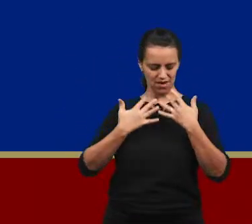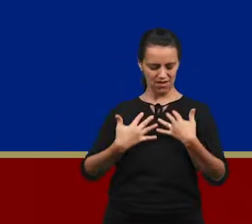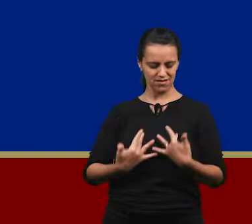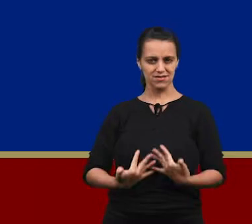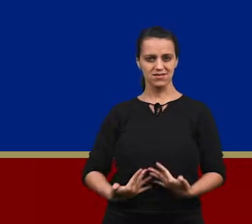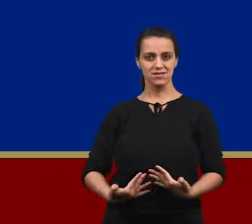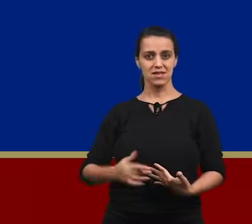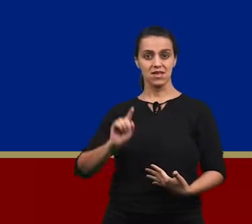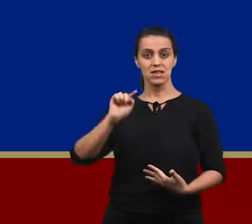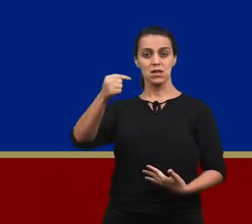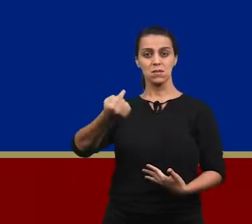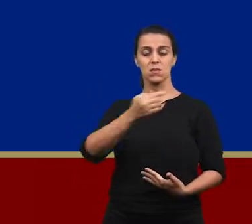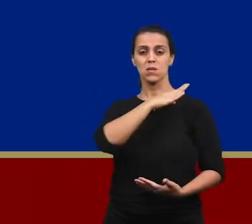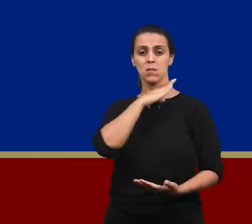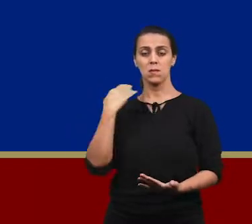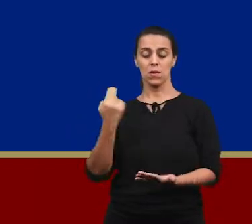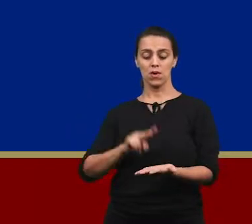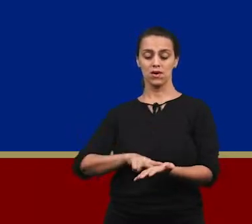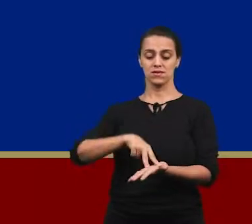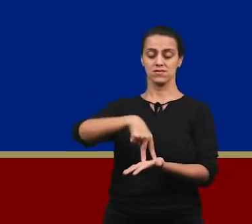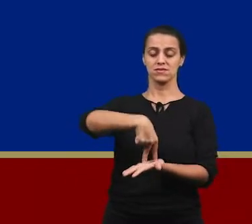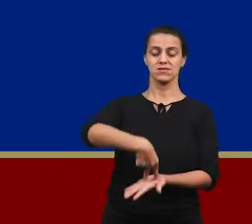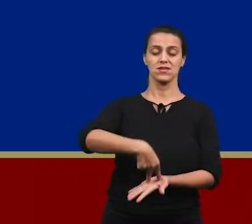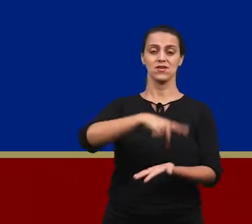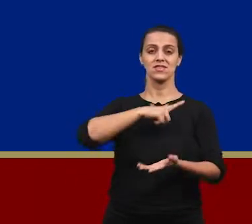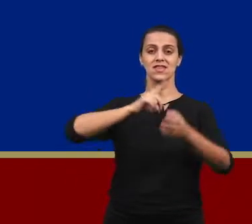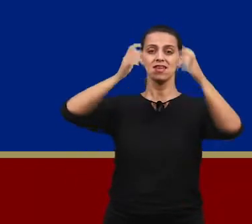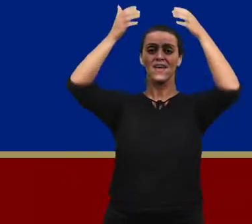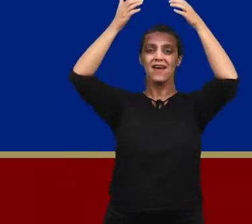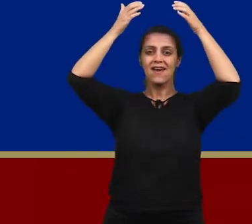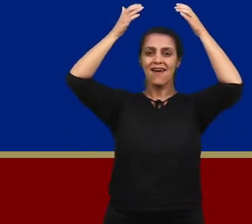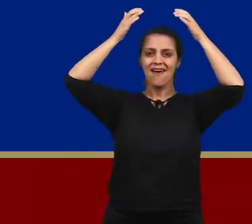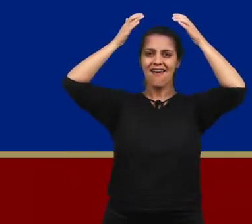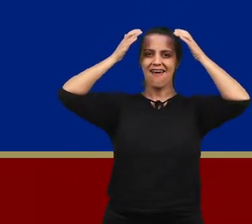и после своей смерти и воскресения был